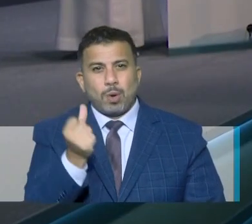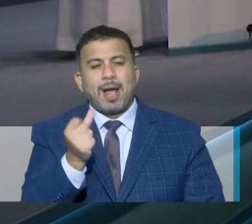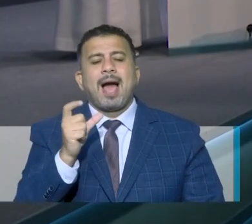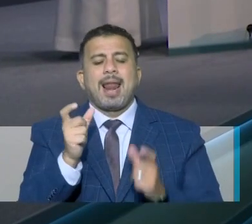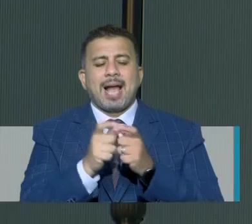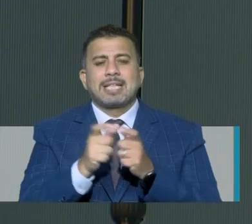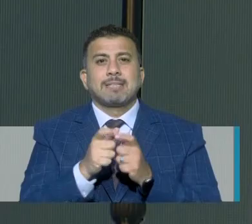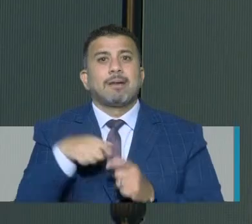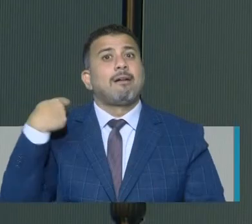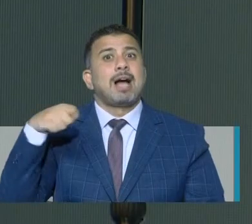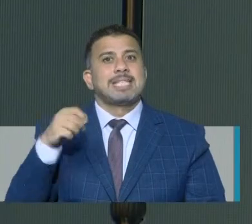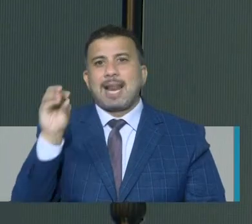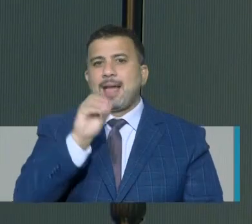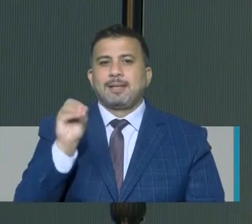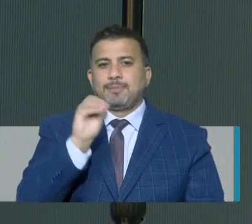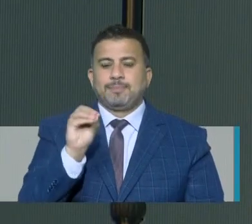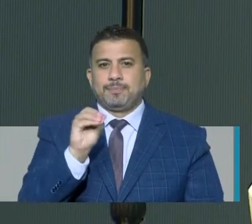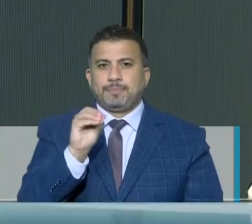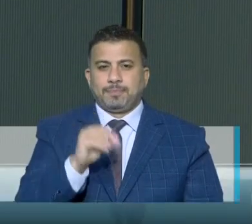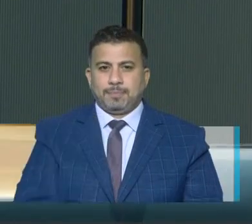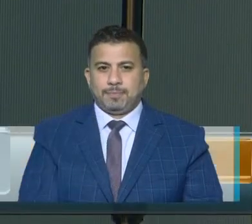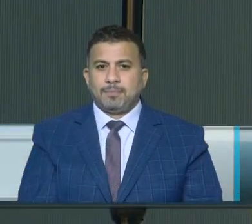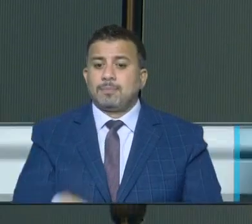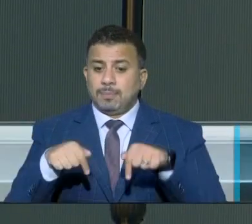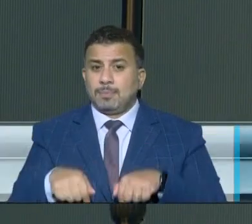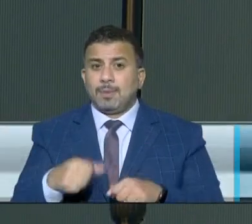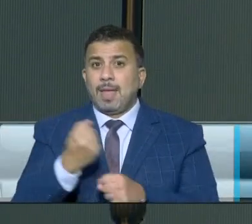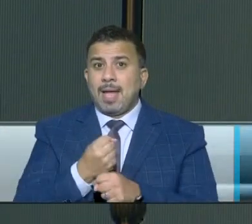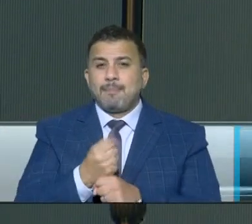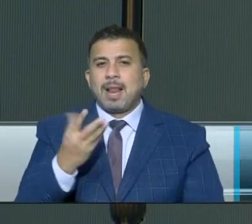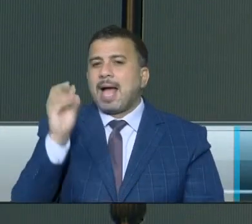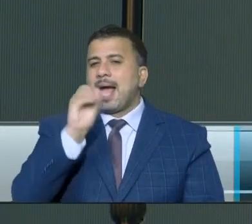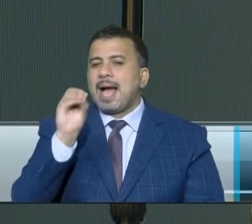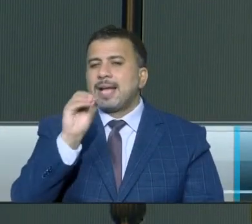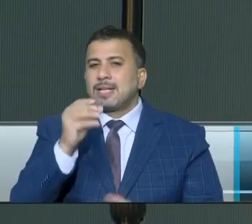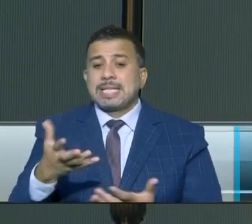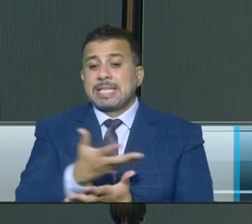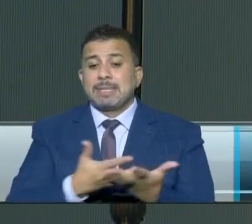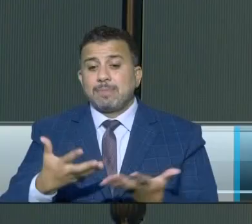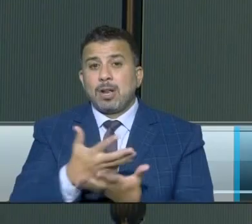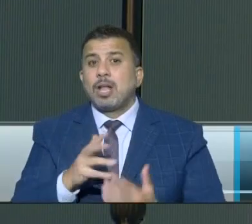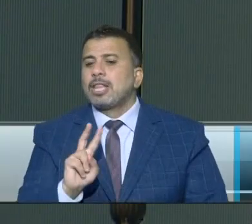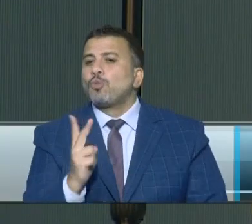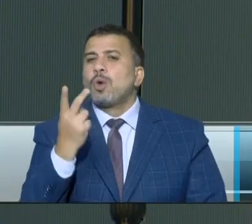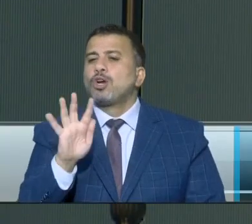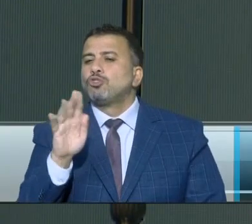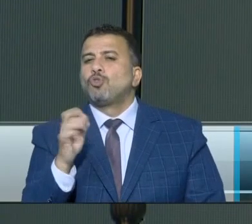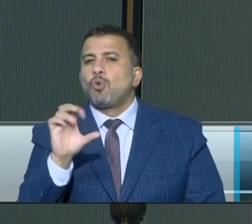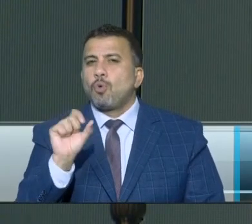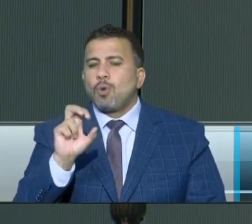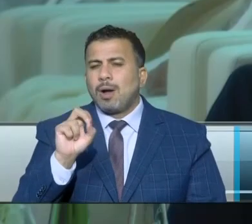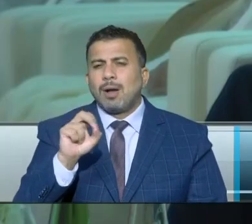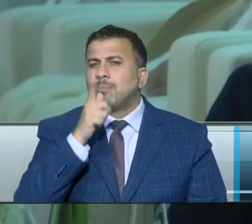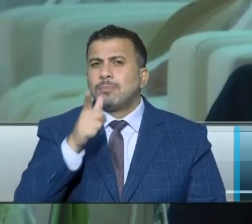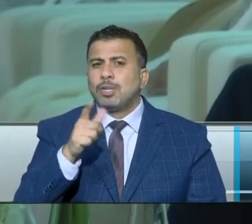رئيس الهيئه في هذا المناخ المثالي نعمل في هيئه الشارقه للاستثمار والتطوير شروق بقياده